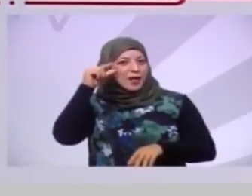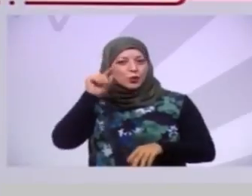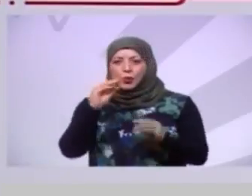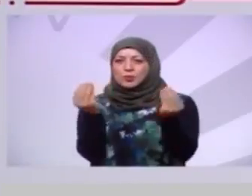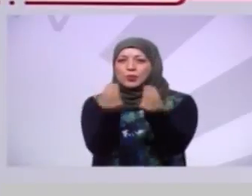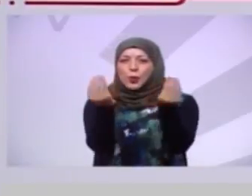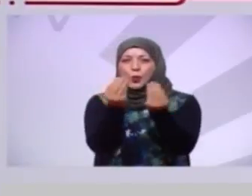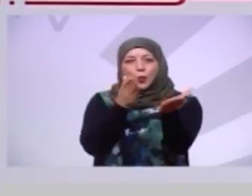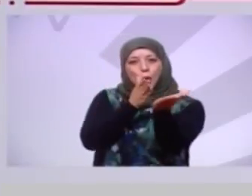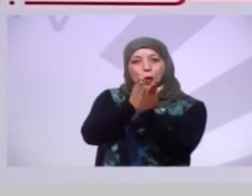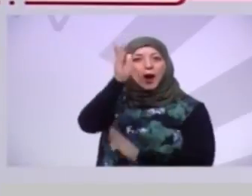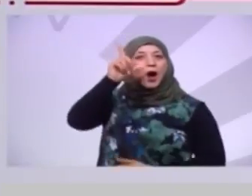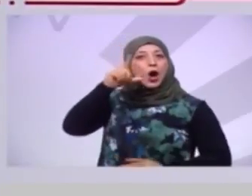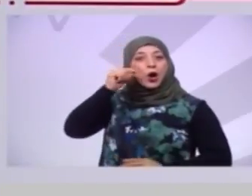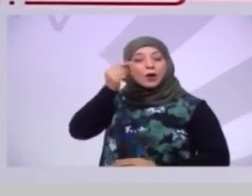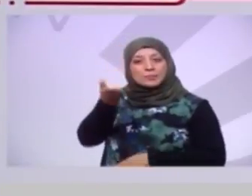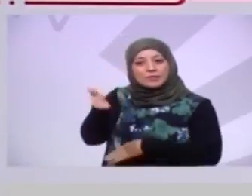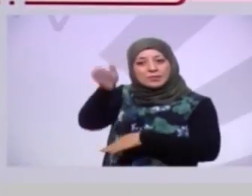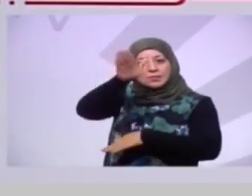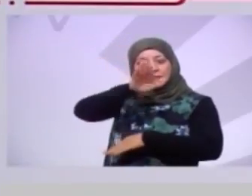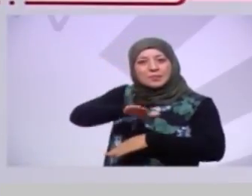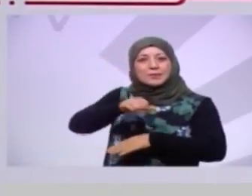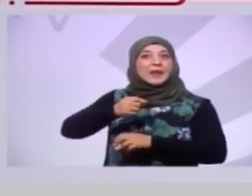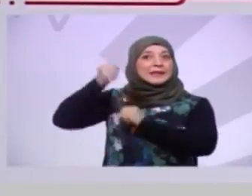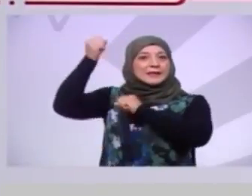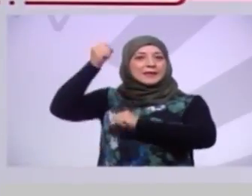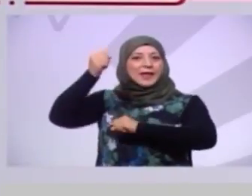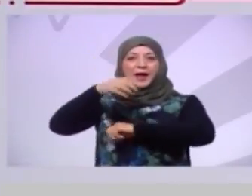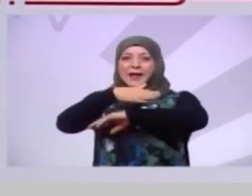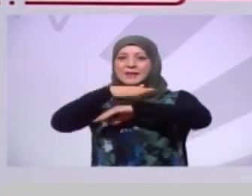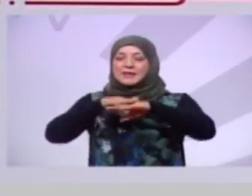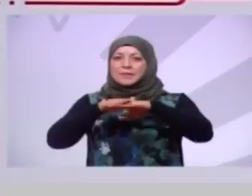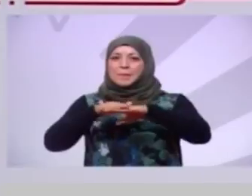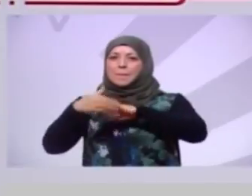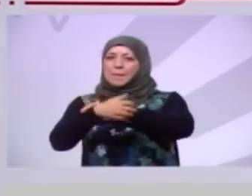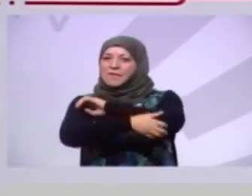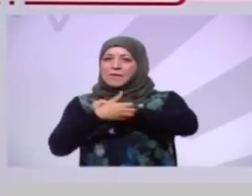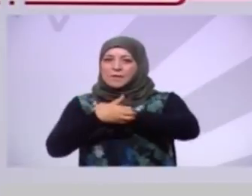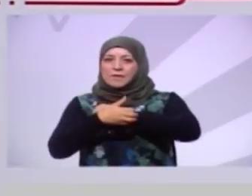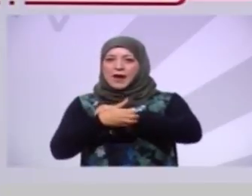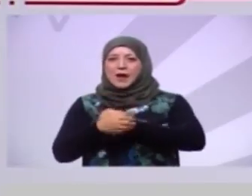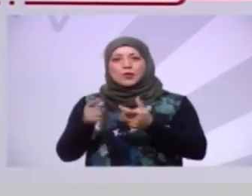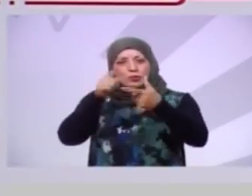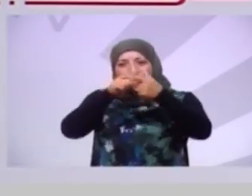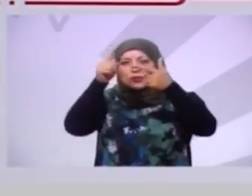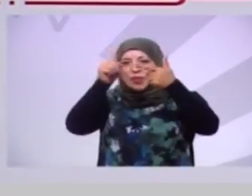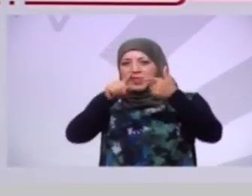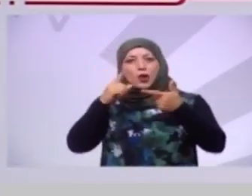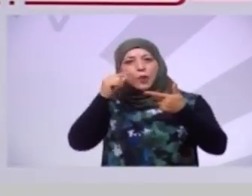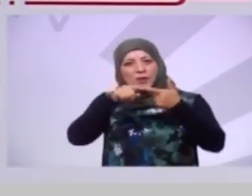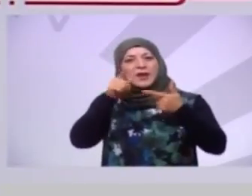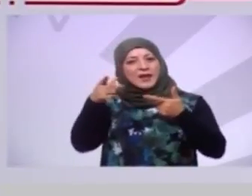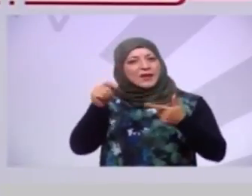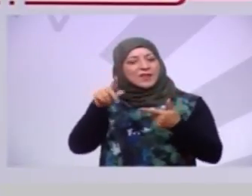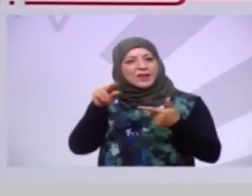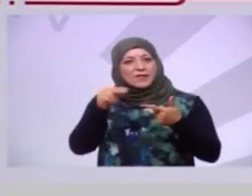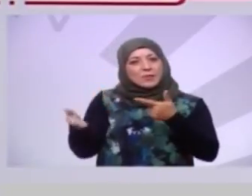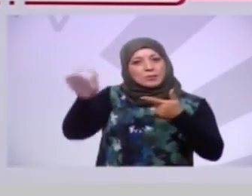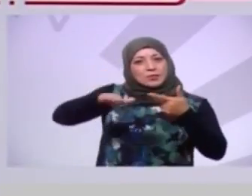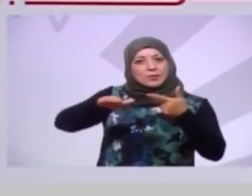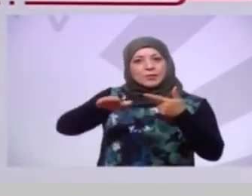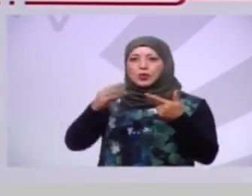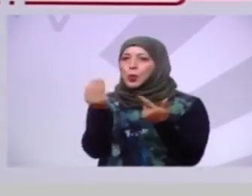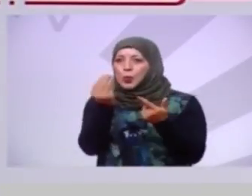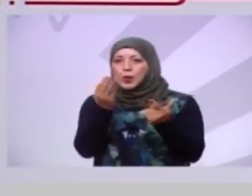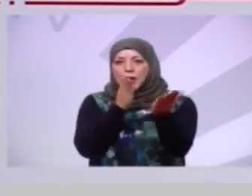الموجود الذي بسبب الحساسه والفقر والحبيشي المتحده المسبق حساسه كذلك وانه حق وين حق